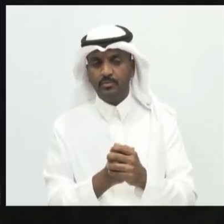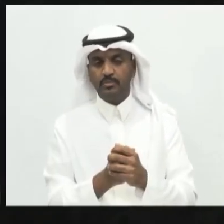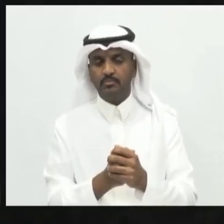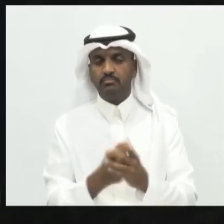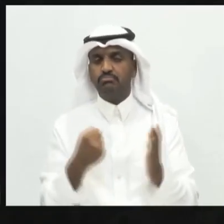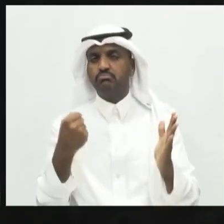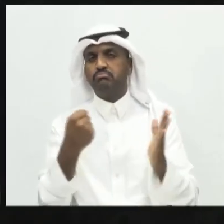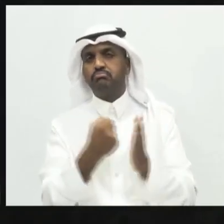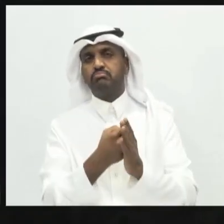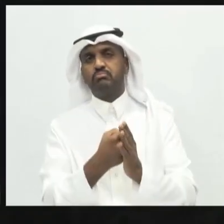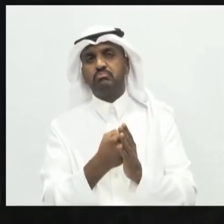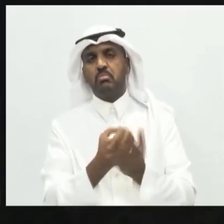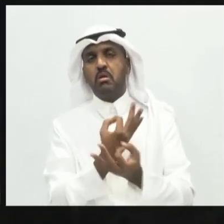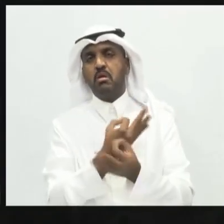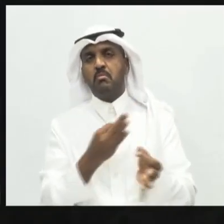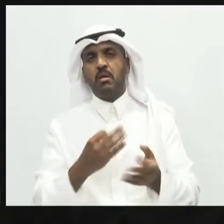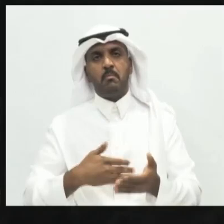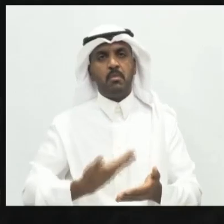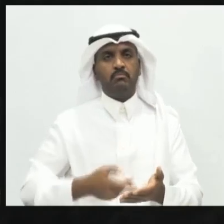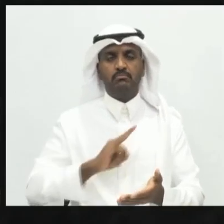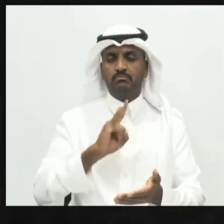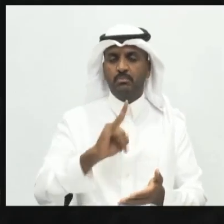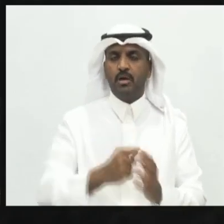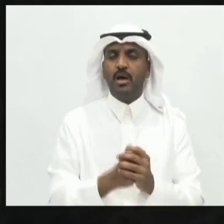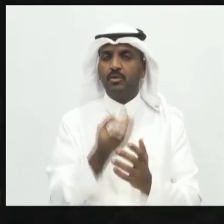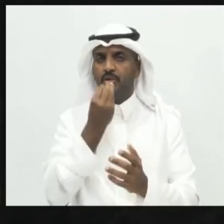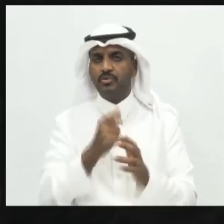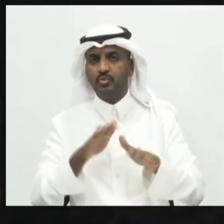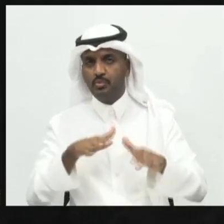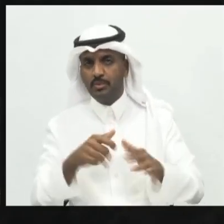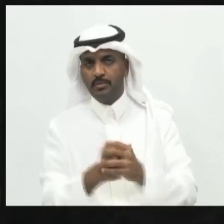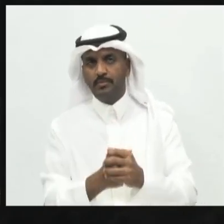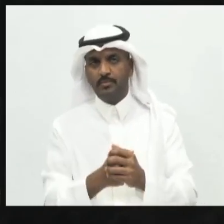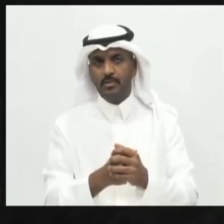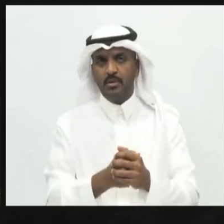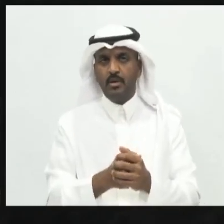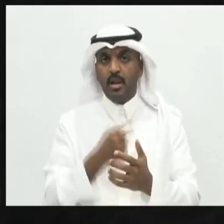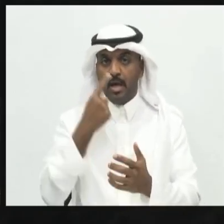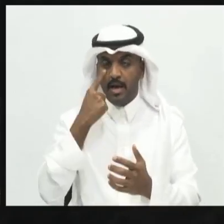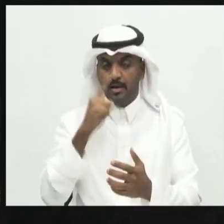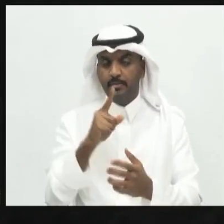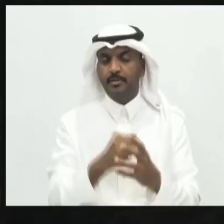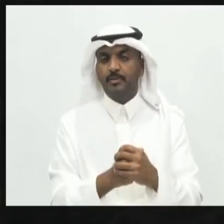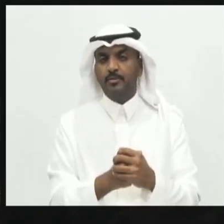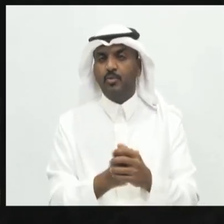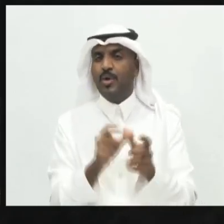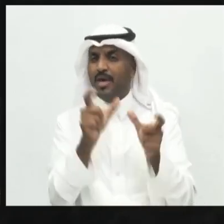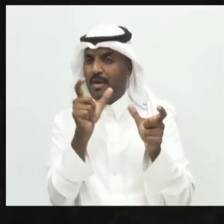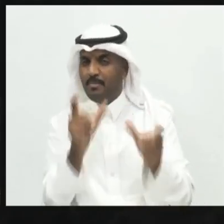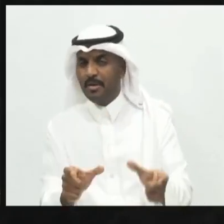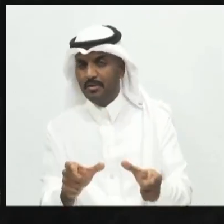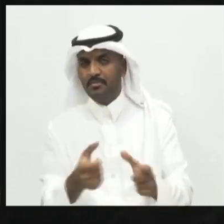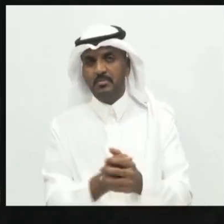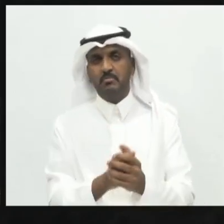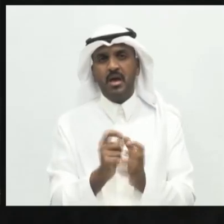يشبع ويملا بطن لا ياكل منه بقدر الحاجه التي تبقيه على قيد الحياه ويامن فيها